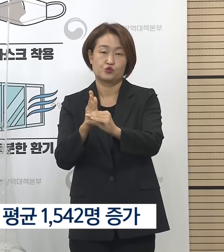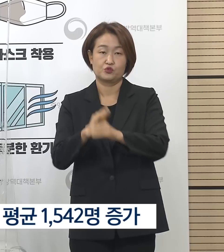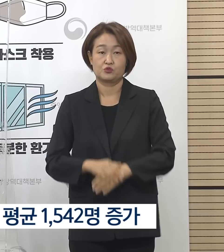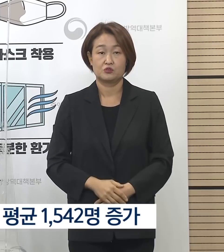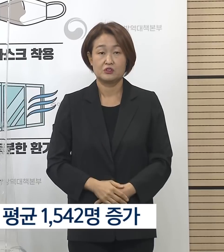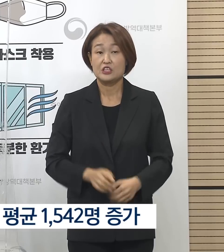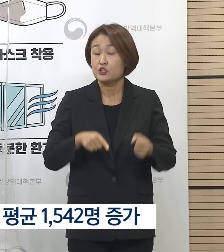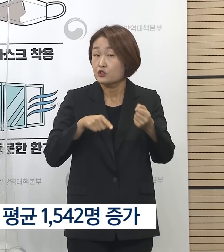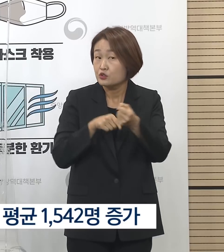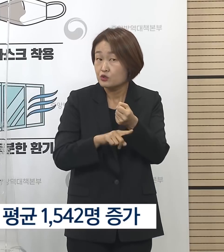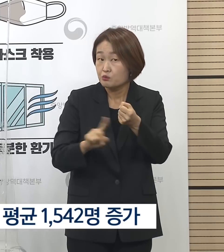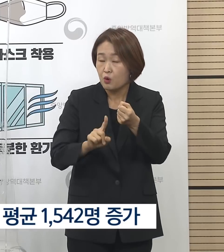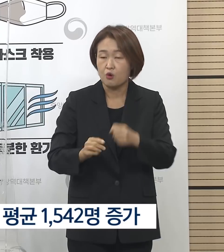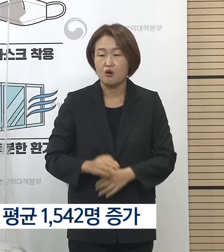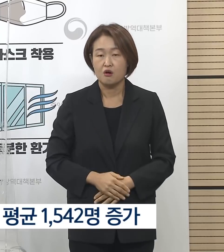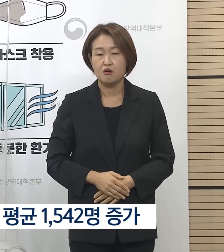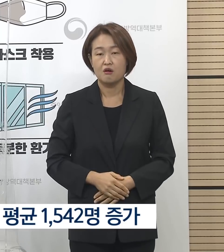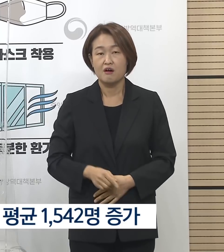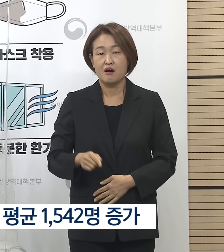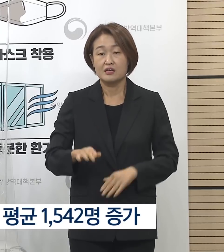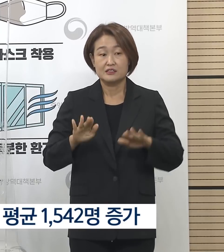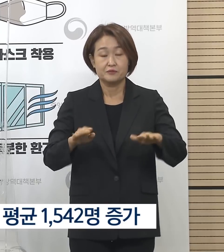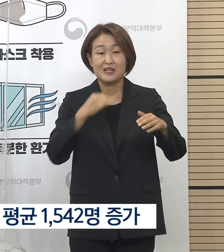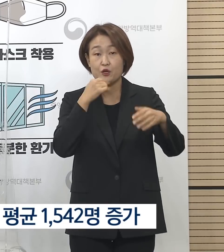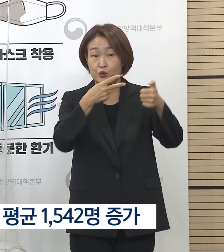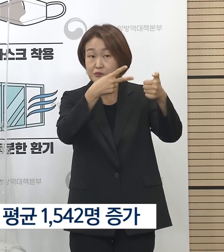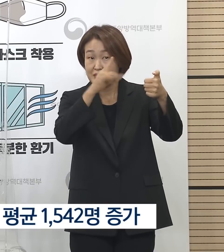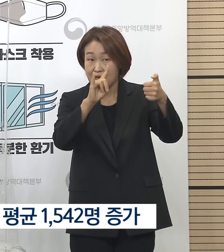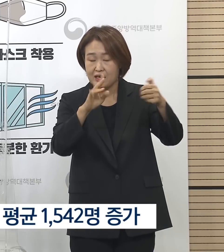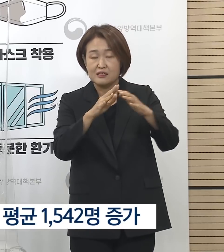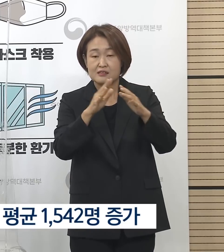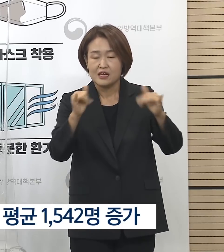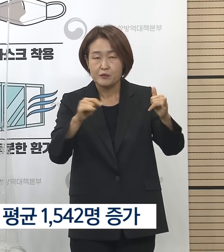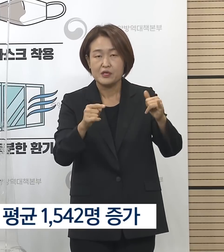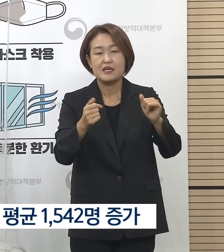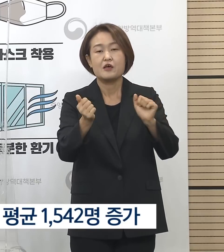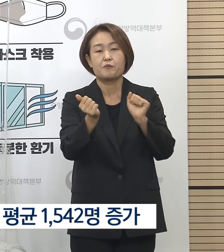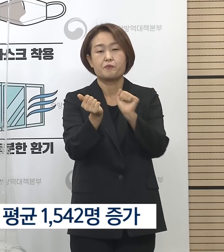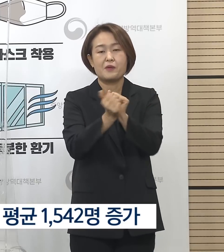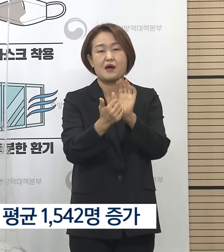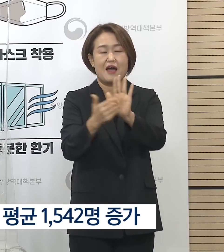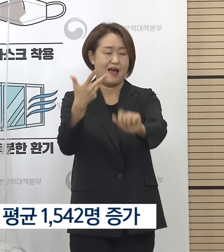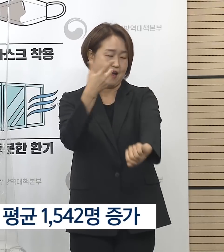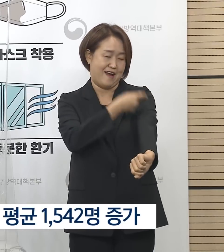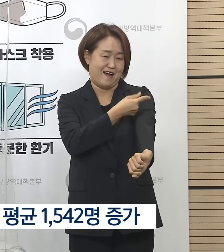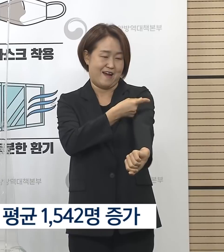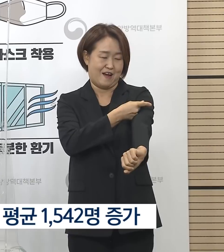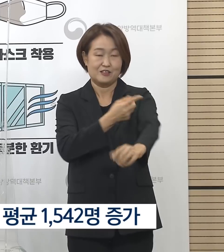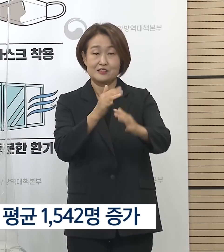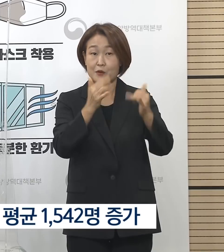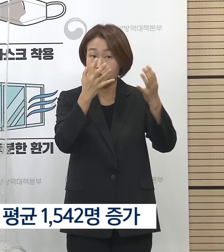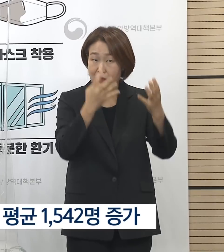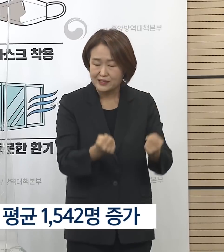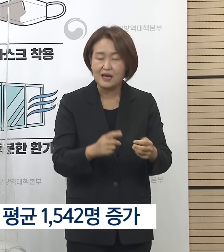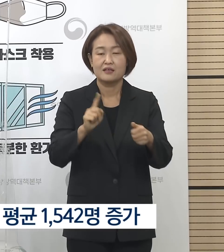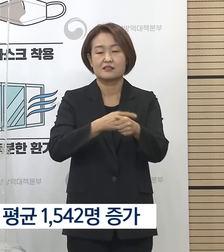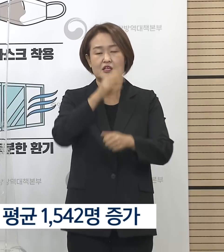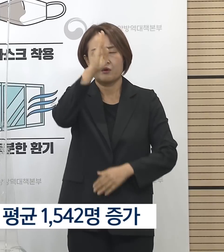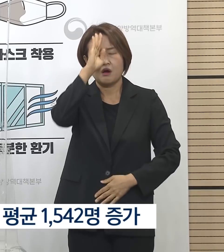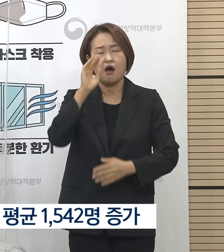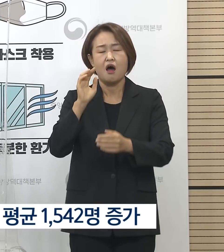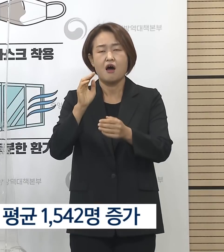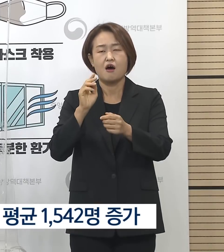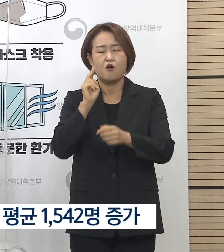이는 중환자의 이환율이 높았던 50대 이상 인구에서 백신 접종률이 증가하면서 중환자의 숫자가